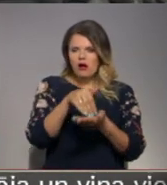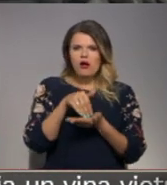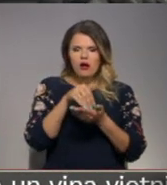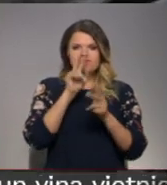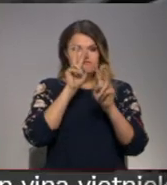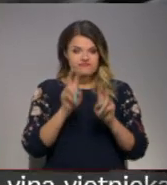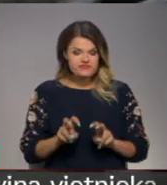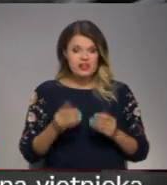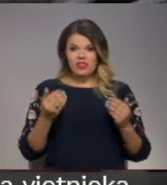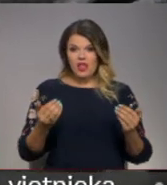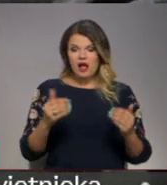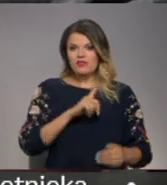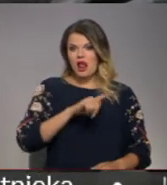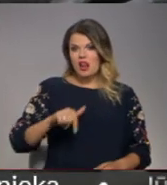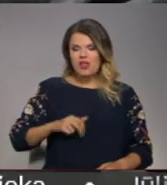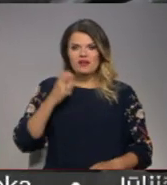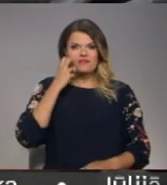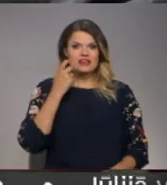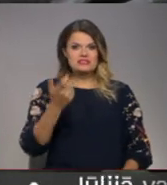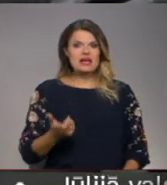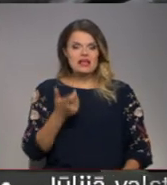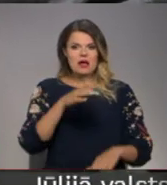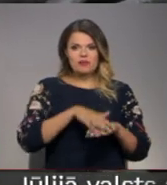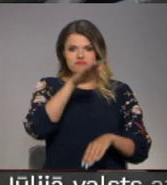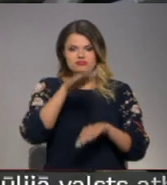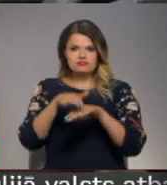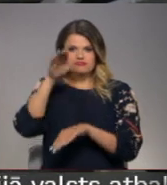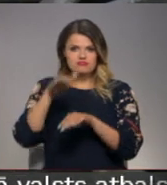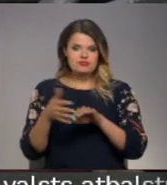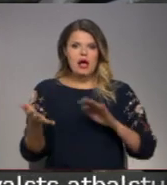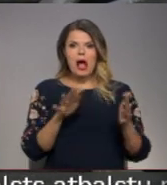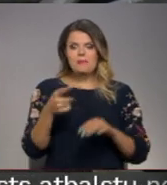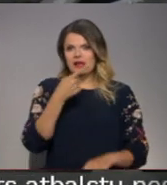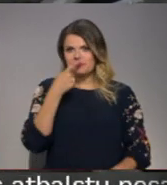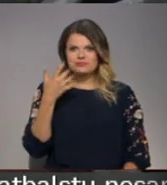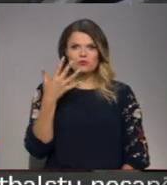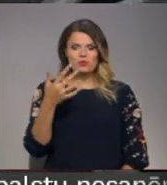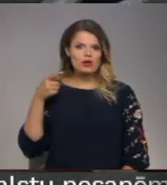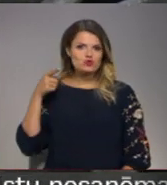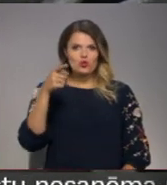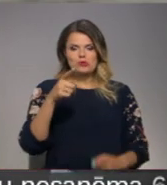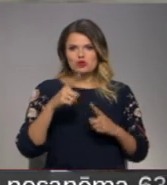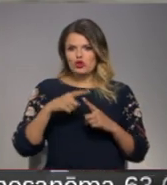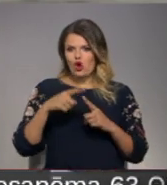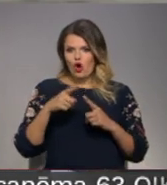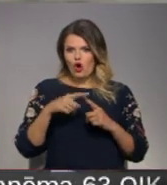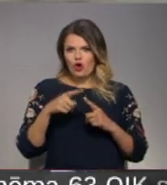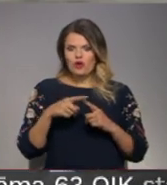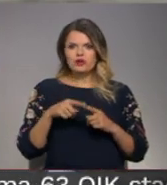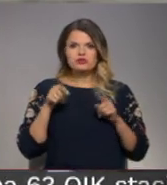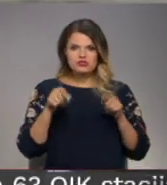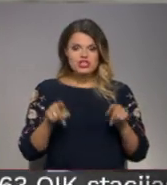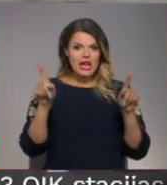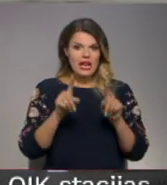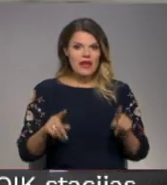veiktā pētījuma, pašlaik Latvijā nolietoto riepu uzkrātais apjoms ir ap 105 tūkstošiem tonnu. Šī lieta